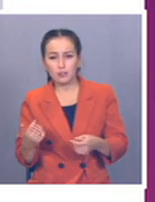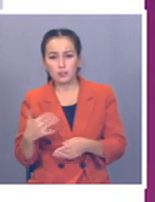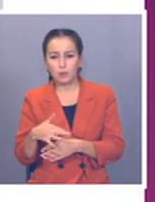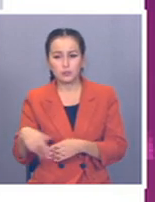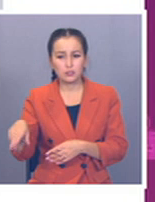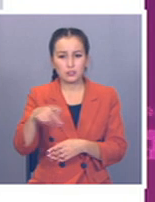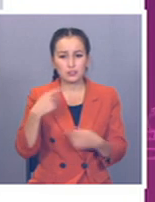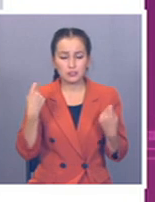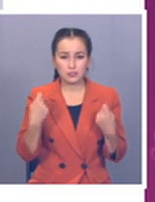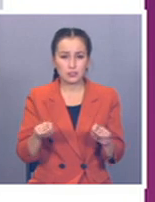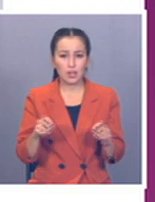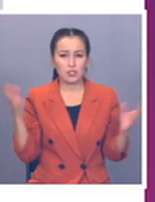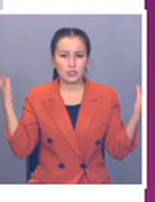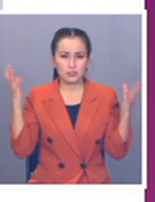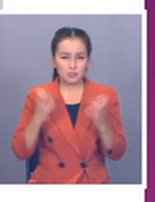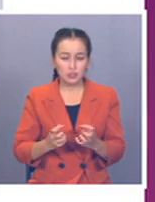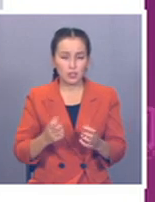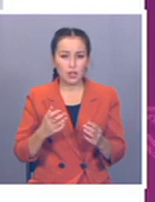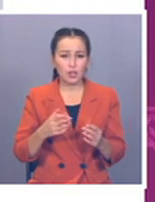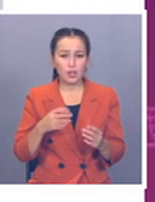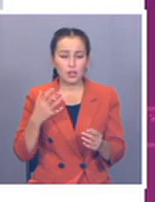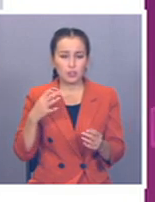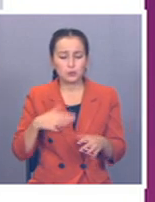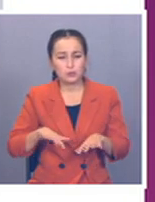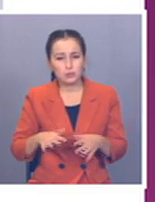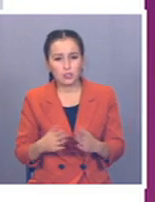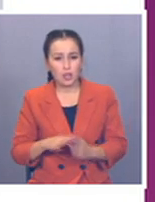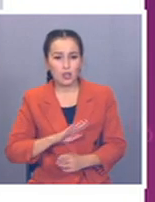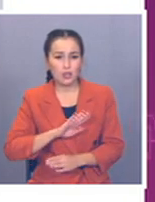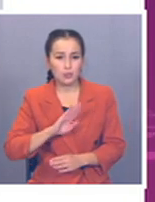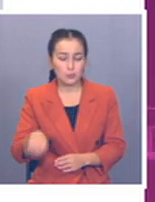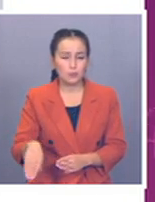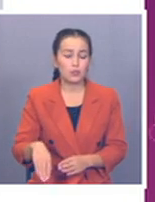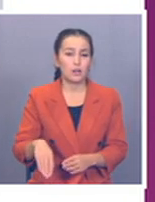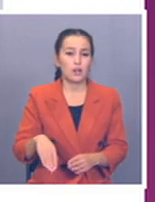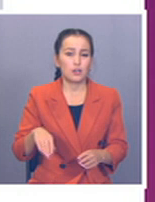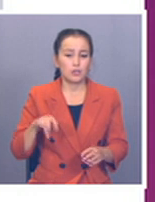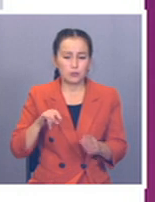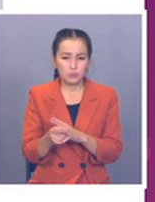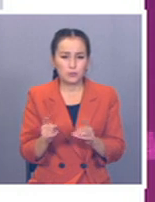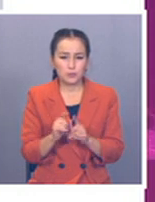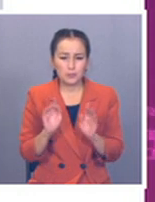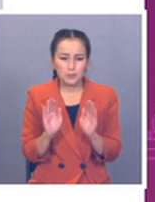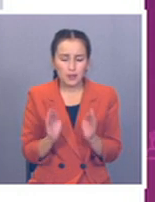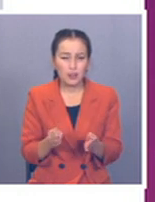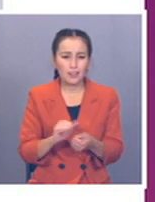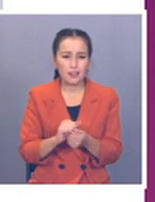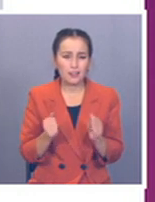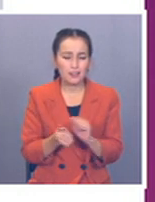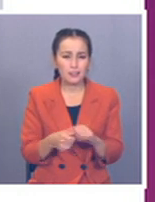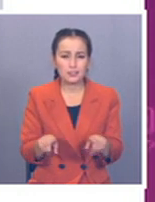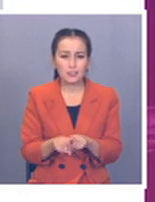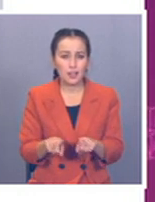Қас қарайғанда қалжырап, үйіне әрең жететін. Үңгірдей ғана лашық іші тастай суық, қара